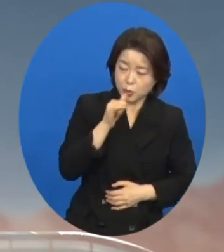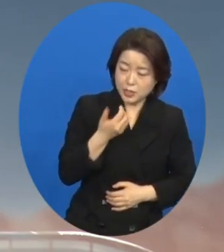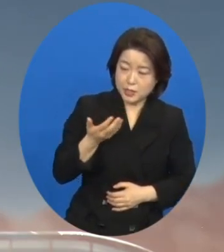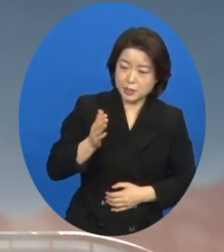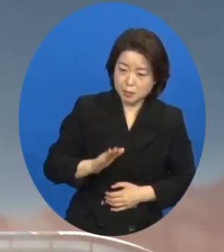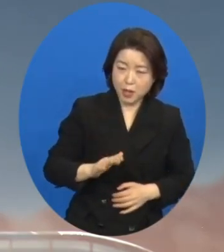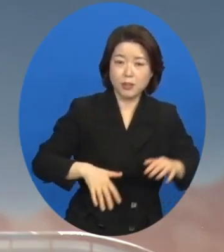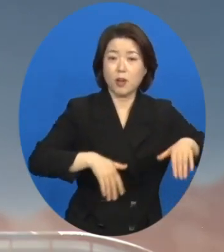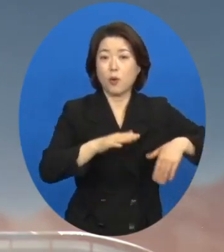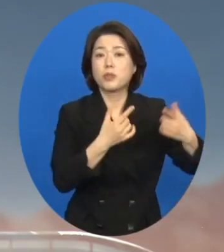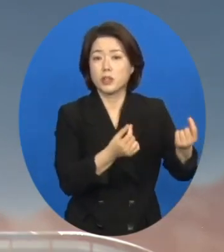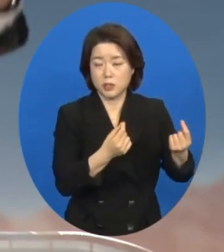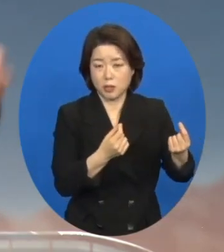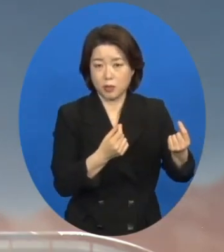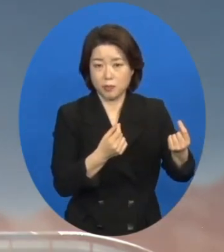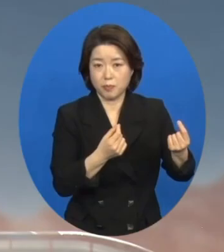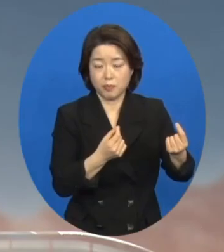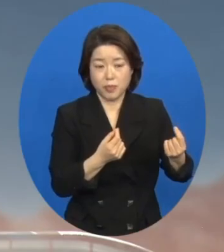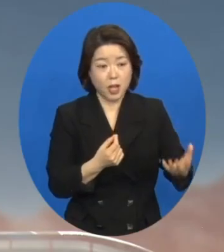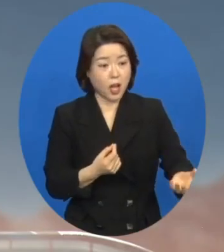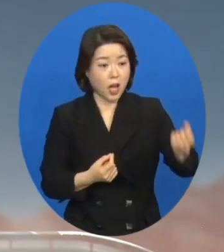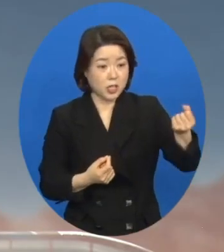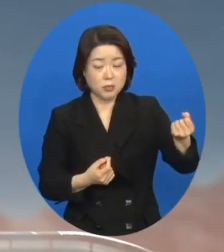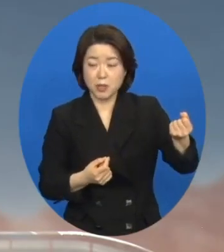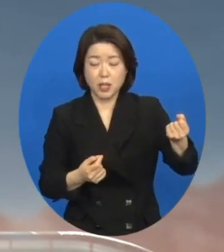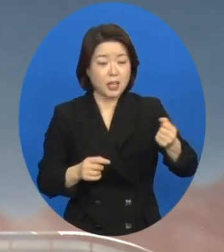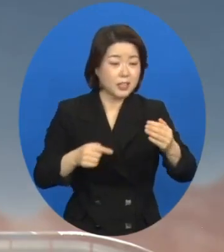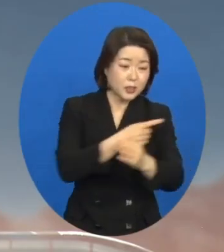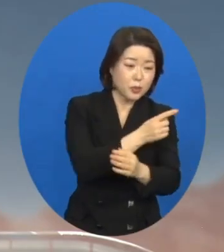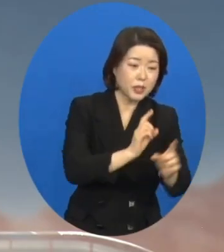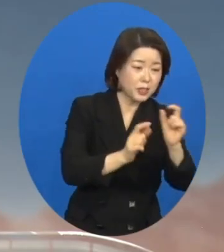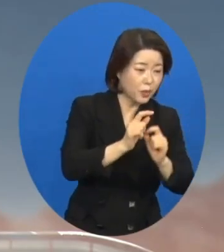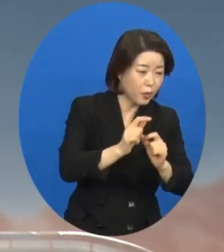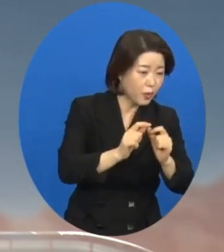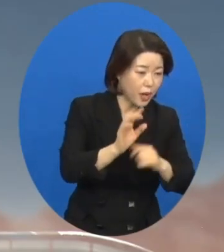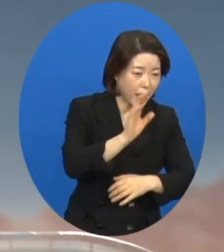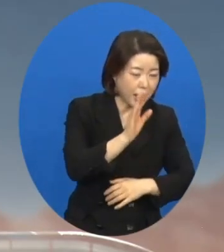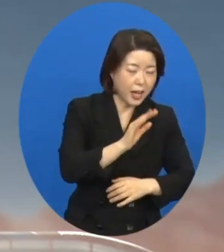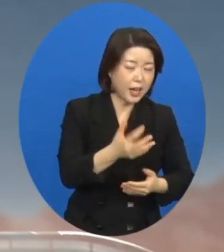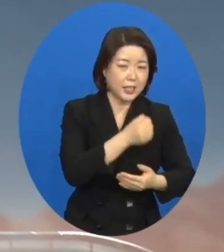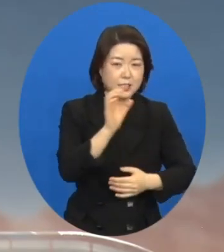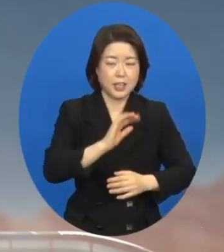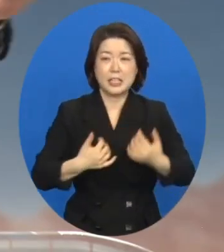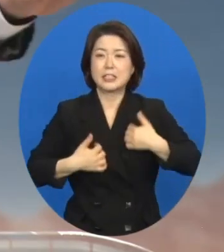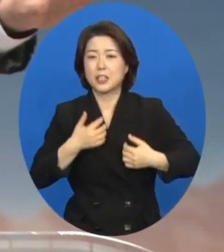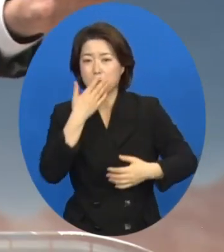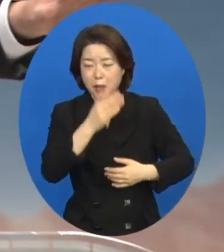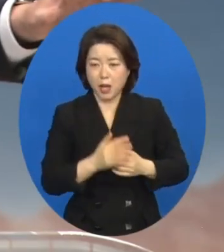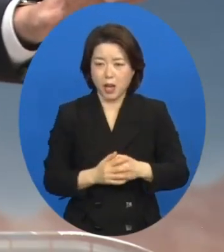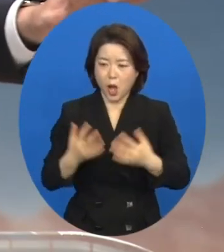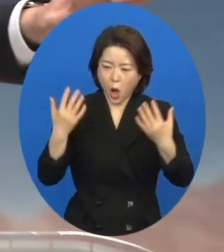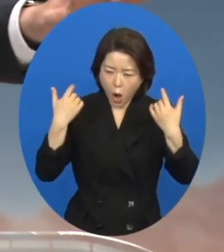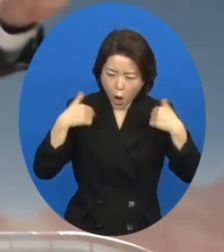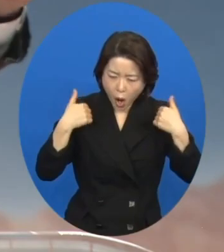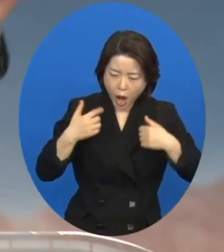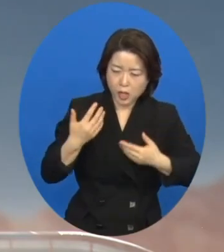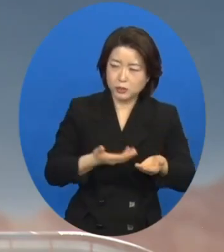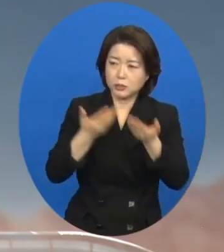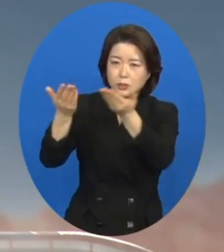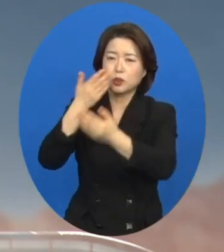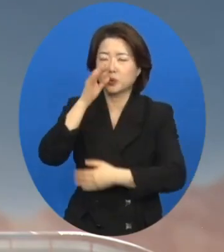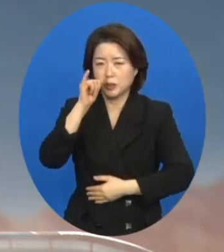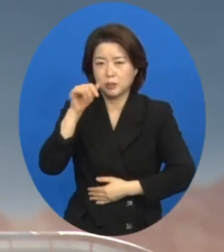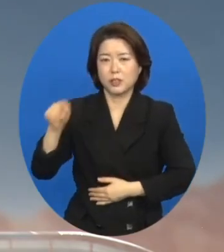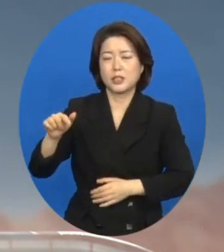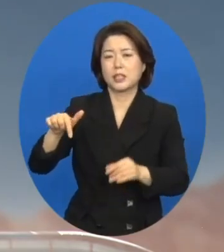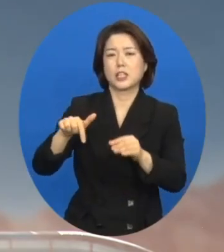누려도 하나님보다 더 사랑하지 않고 즐길 줄도 알고 그러나 언제든지 내어줄 수 있는 것, 이것이